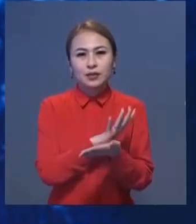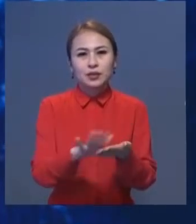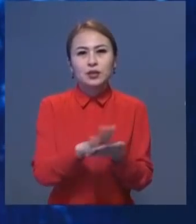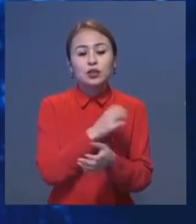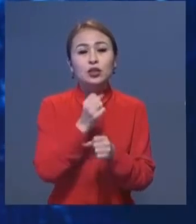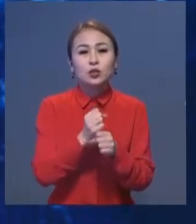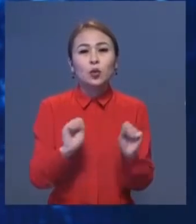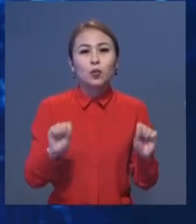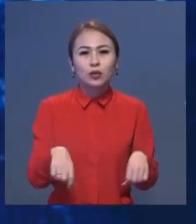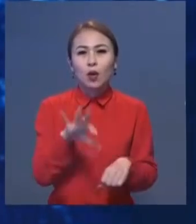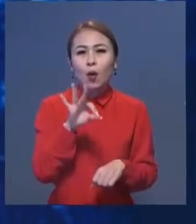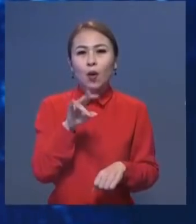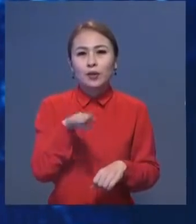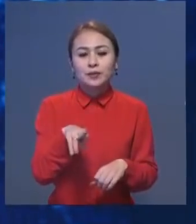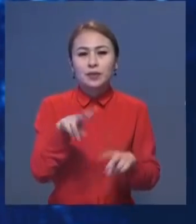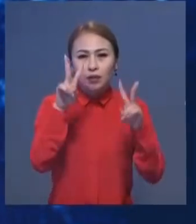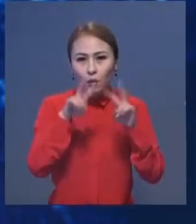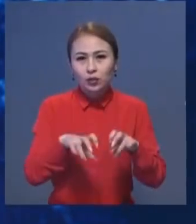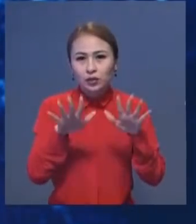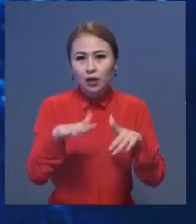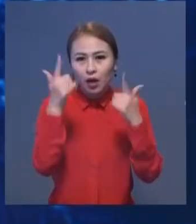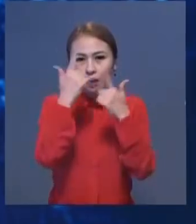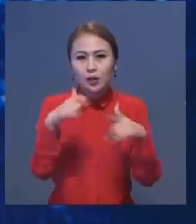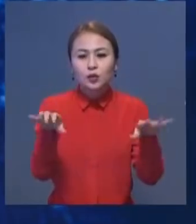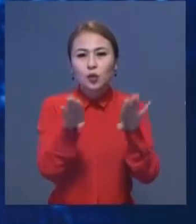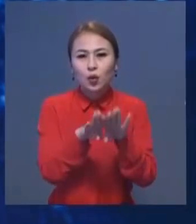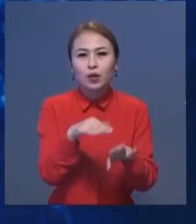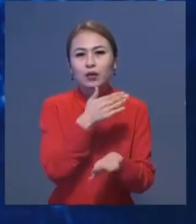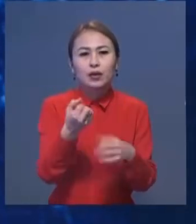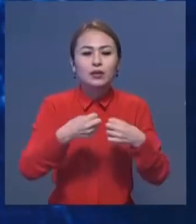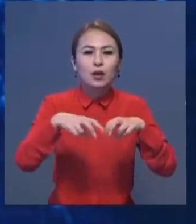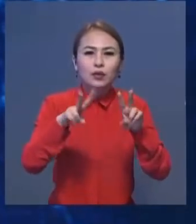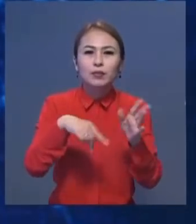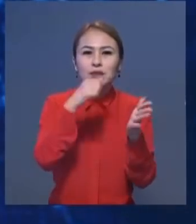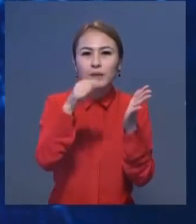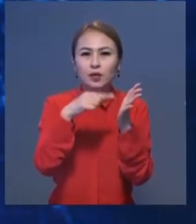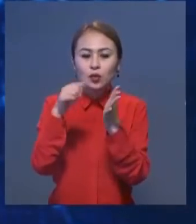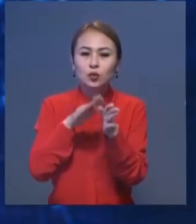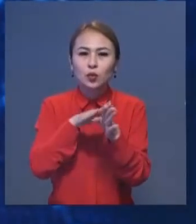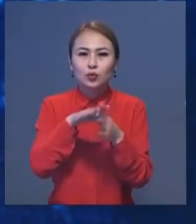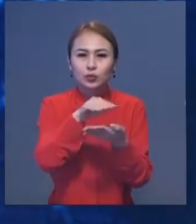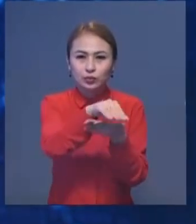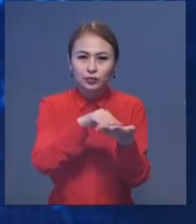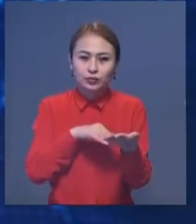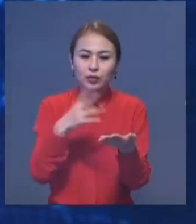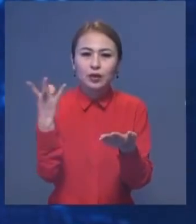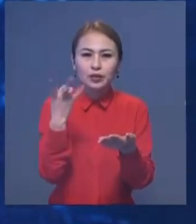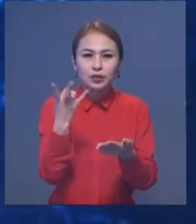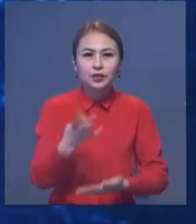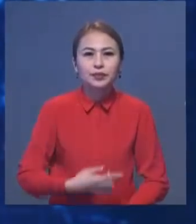тестіні тегін жасатуға болады. Алим зертханасы өкілдерінің хабарлауынша ол үшін арнайы сауалнама толтыруға